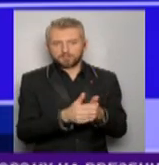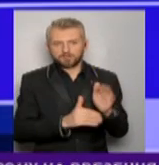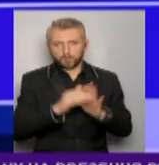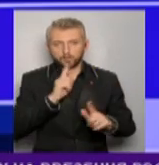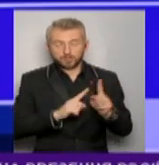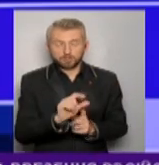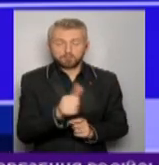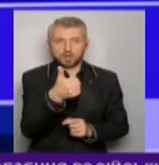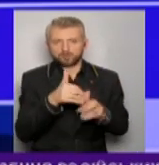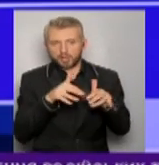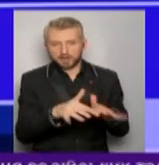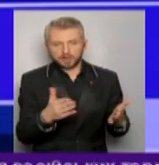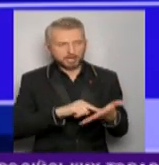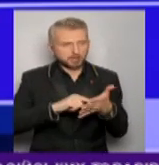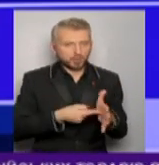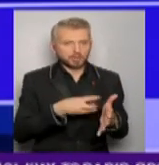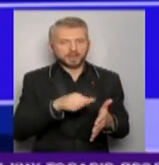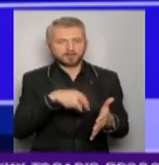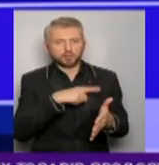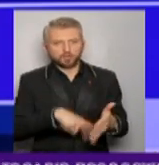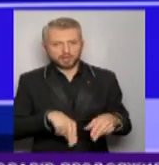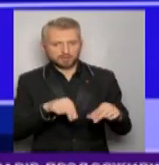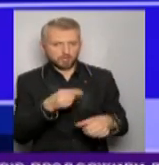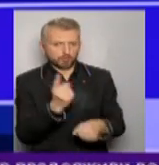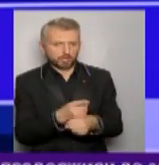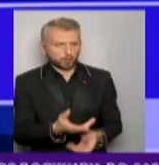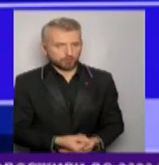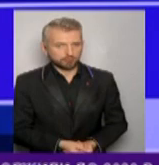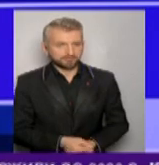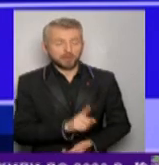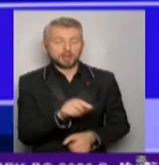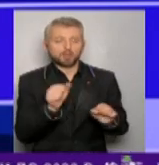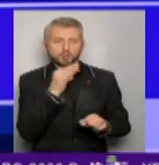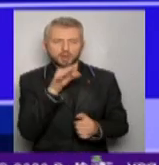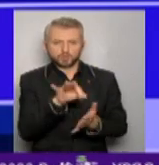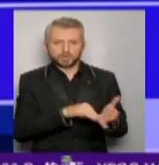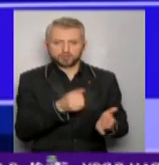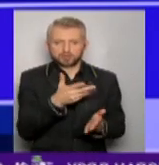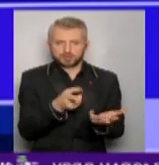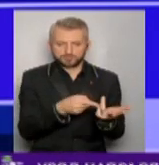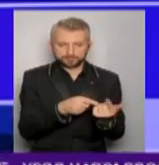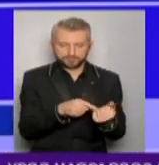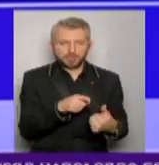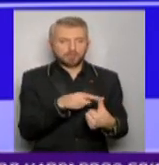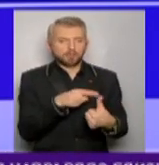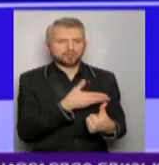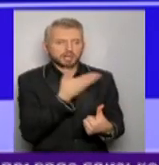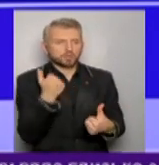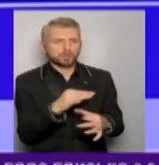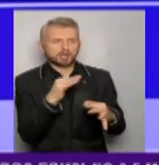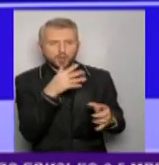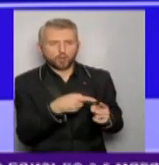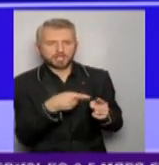роді, яка наполягала на скасування земельного мораторію. Але можемо сказати одразу декілька речей. Перше, не існує ніякого